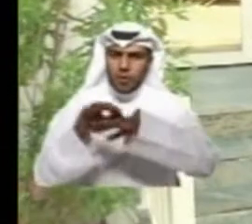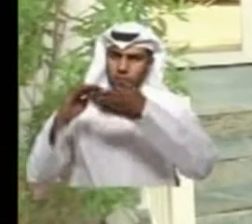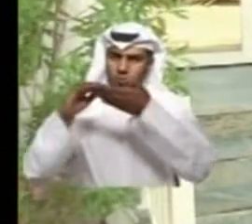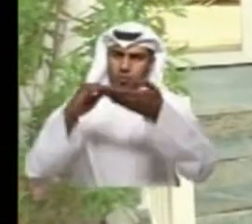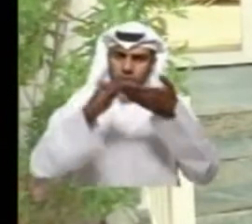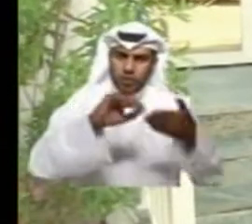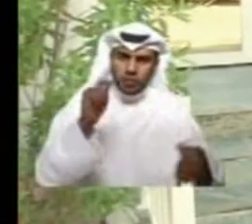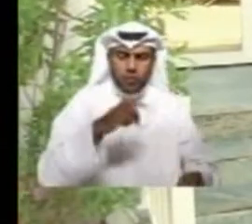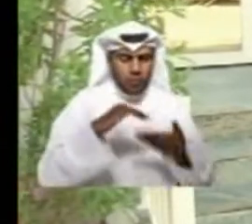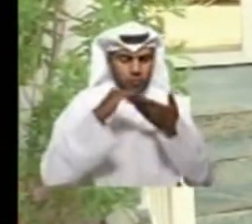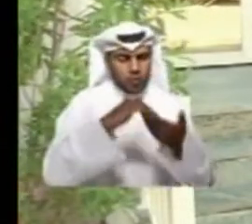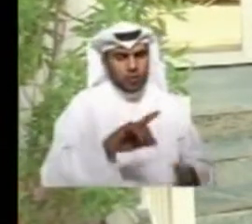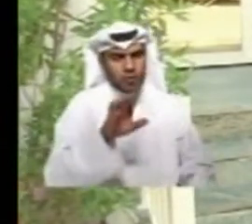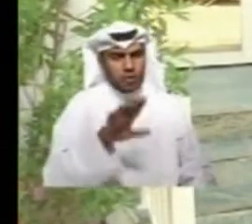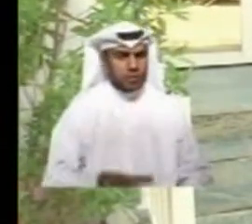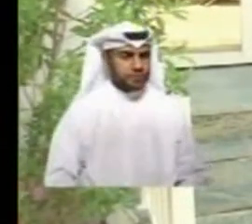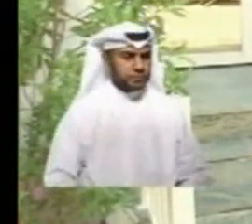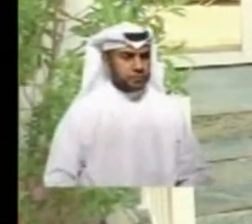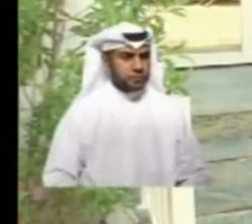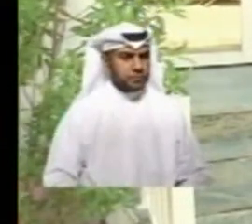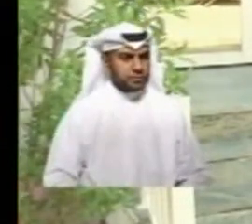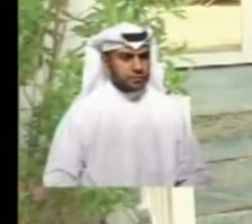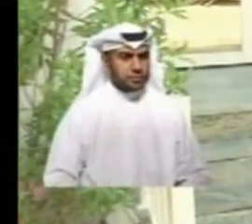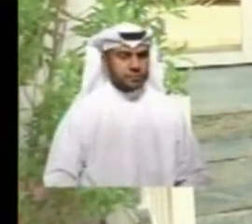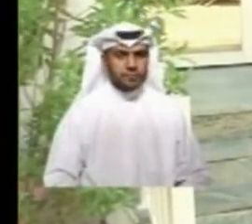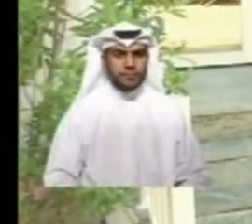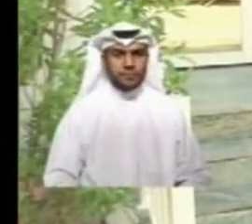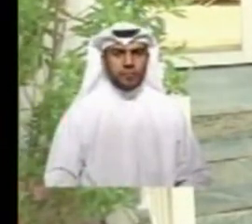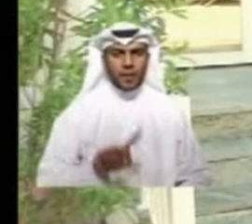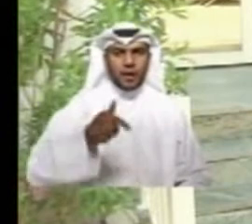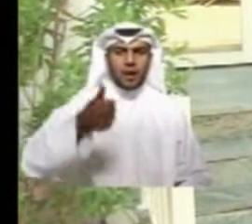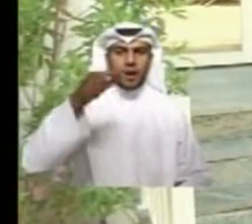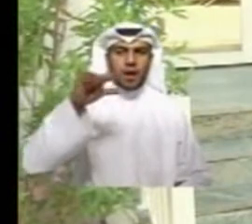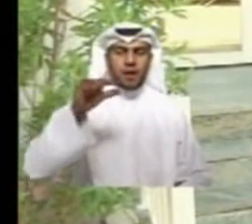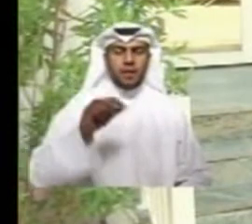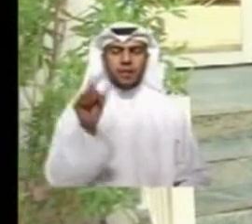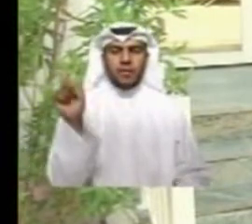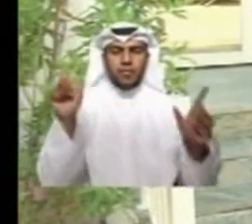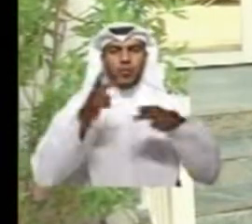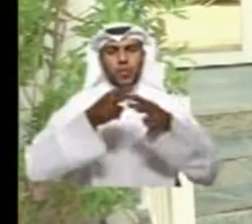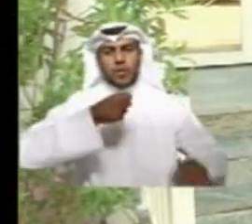المتضررين في أقرب وقت. رائد الشمري لتلفزيون دولة الكويت.